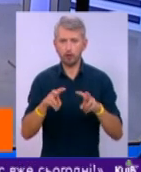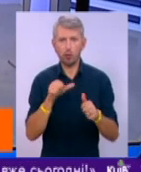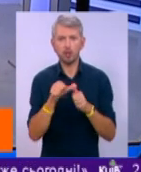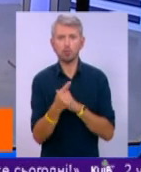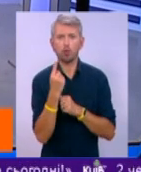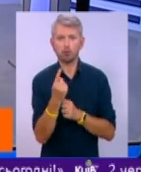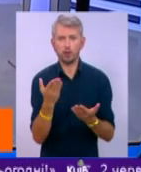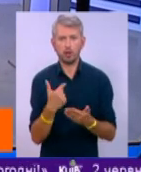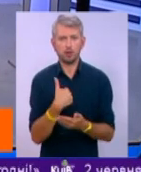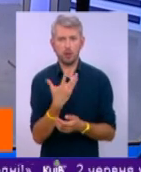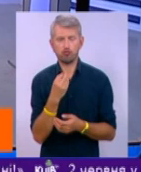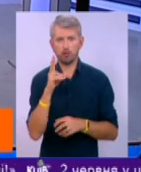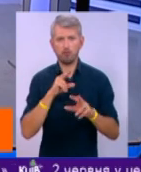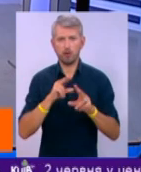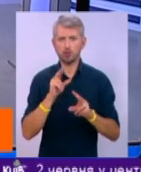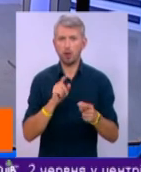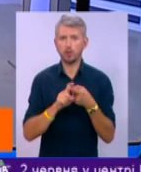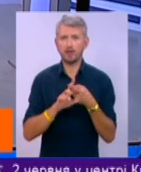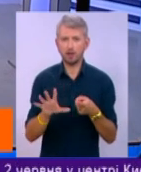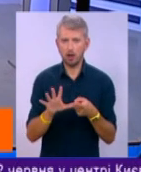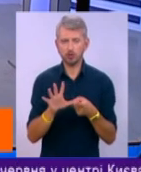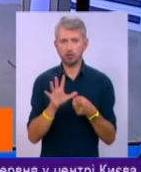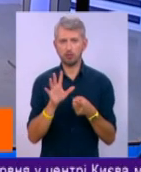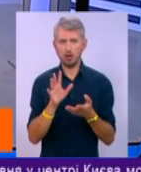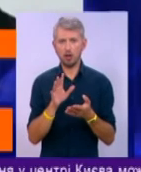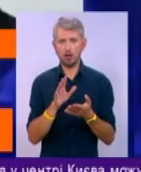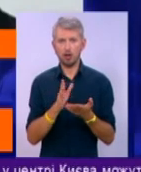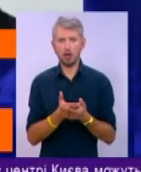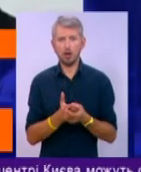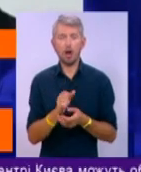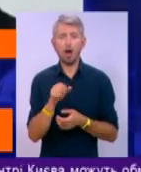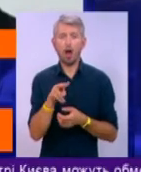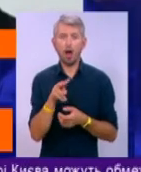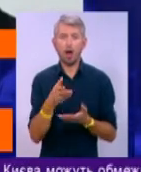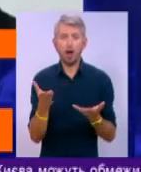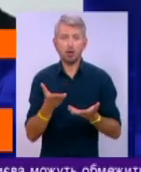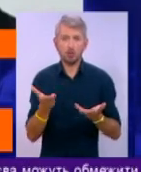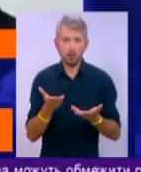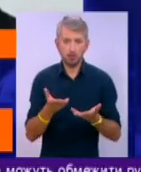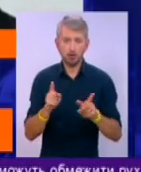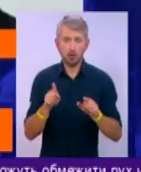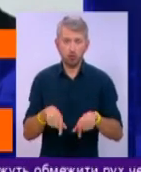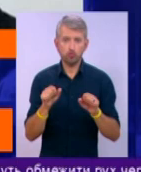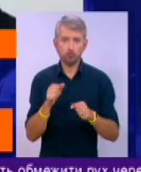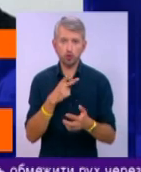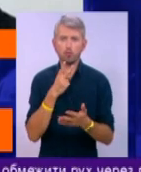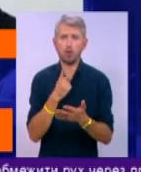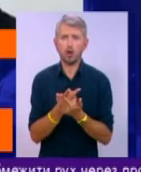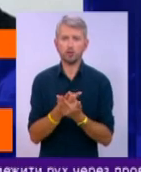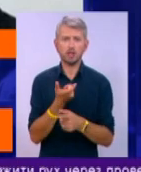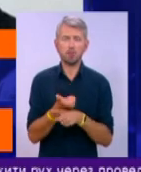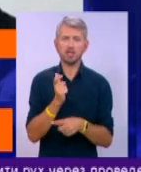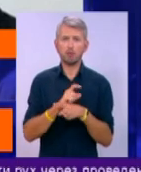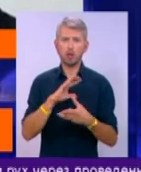який я щиро вважаю незалежним, незалежним, а політичним, але який також не може показувати